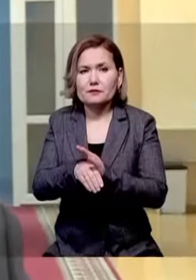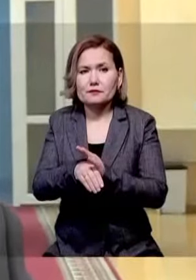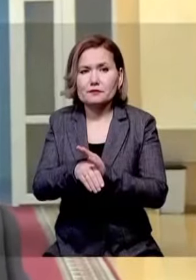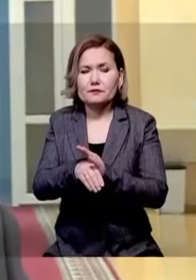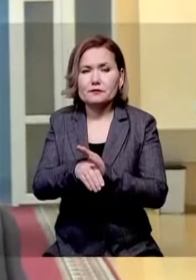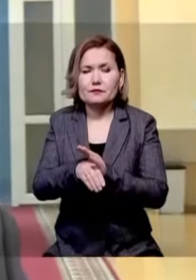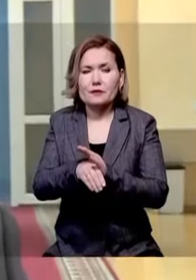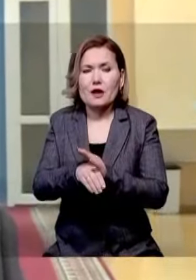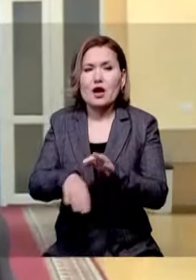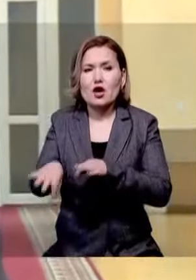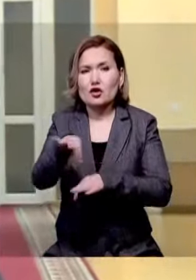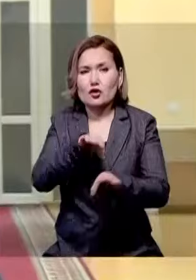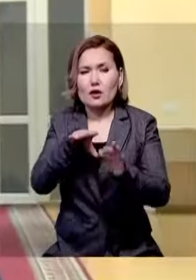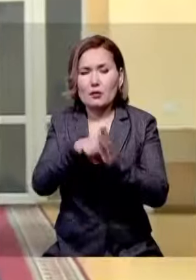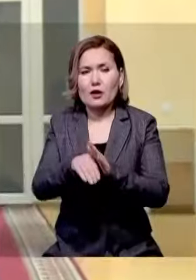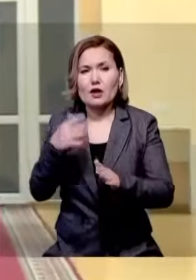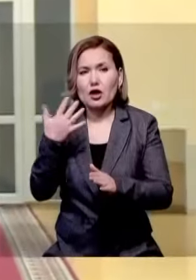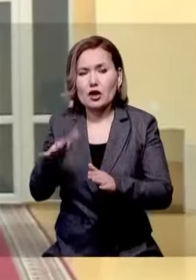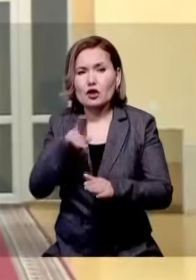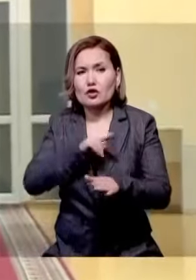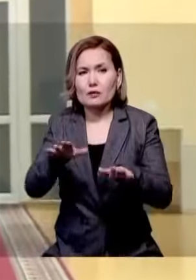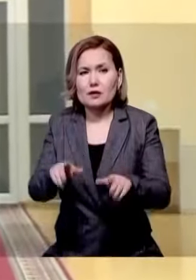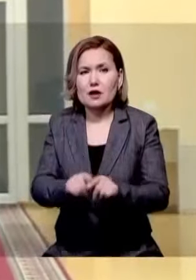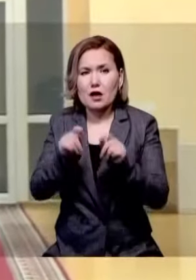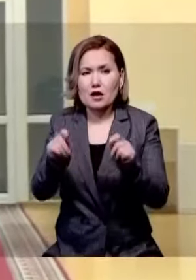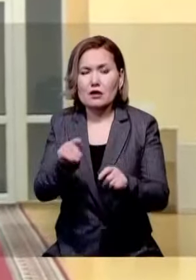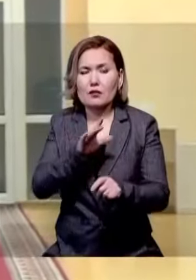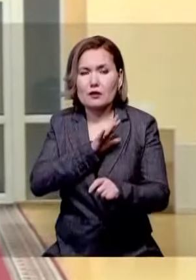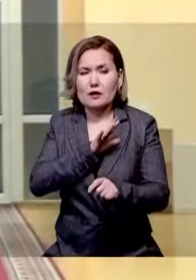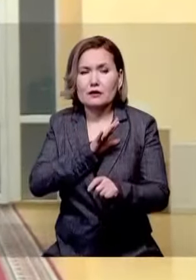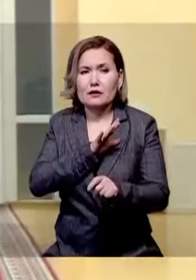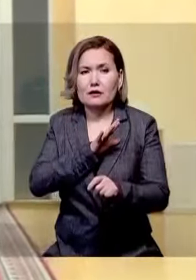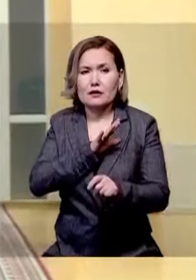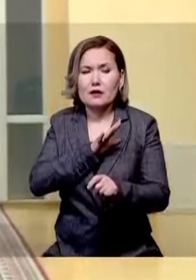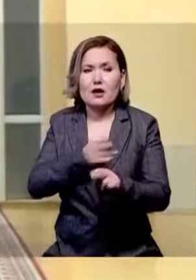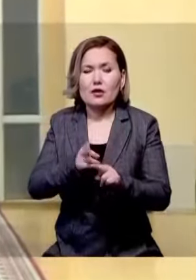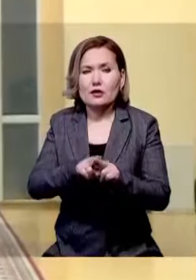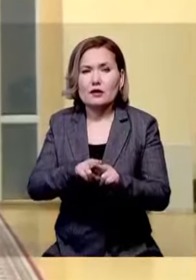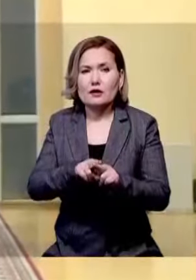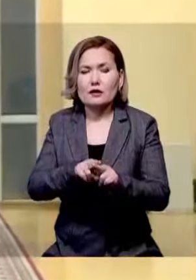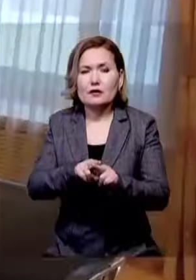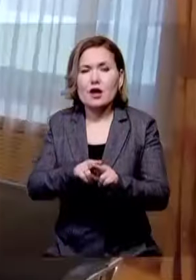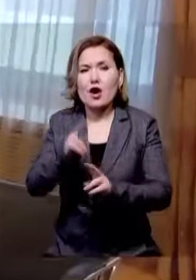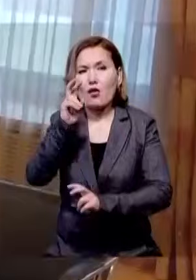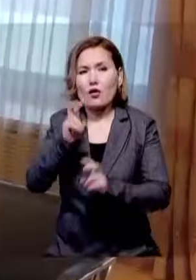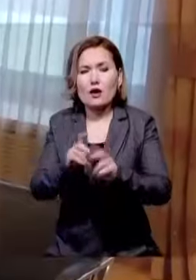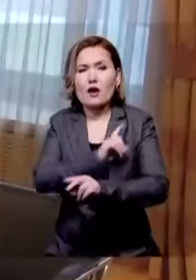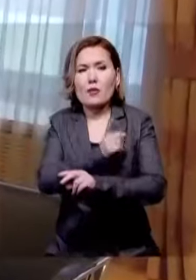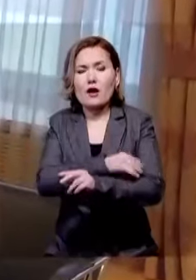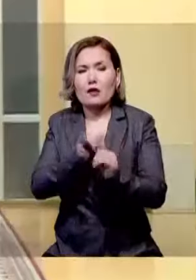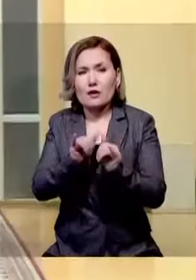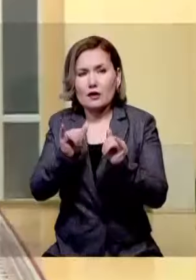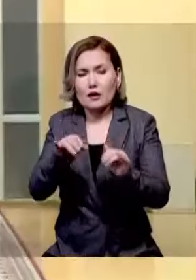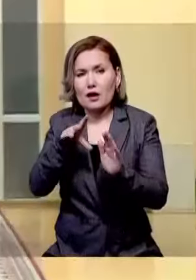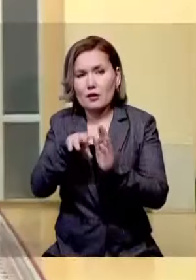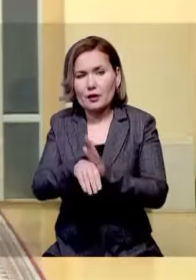нәрсе, ол жоба аясында 50-ге жуық жұмыс орны құрылған болатын. Сол өндірістік әлеуеттіктің дамуымен